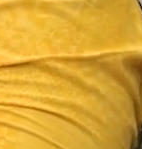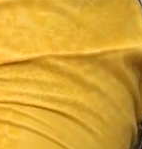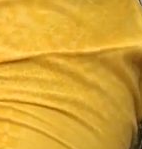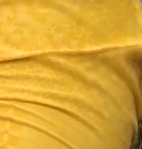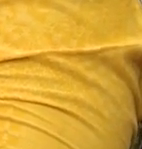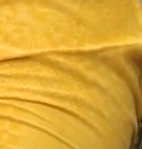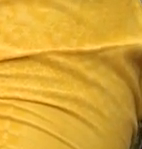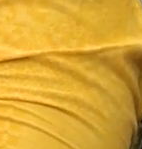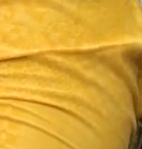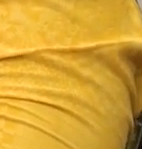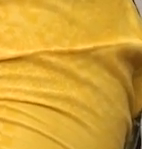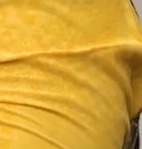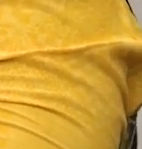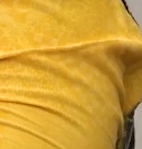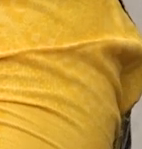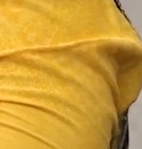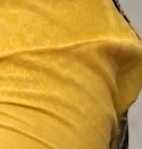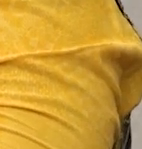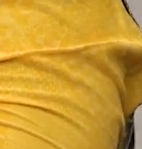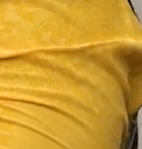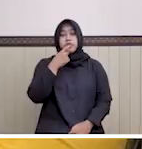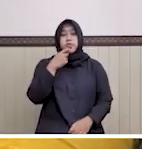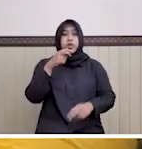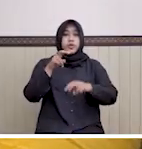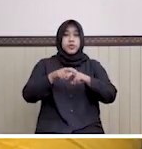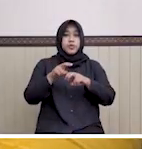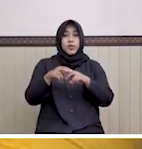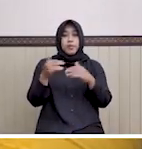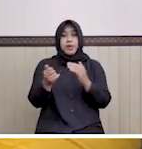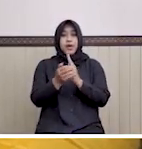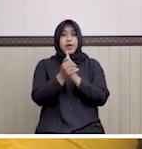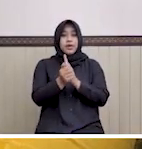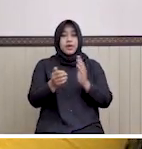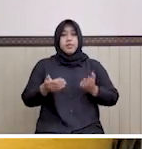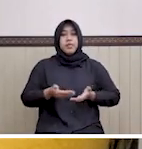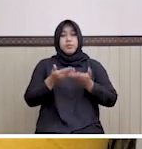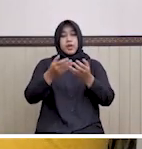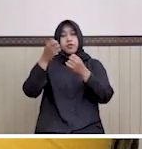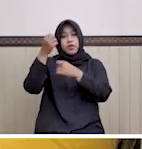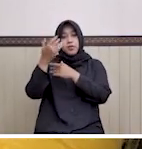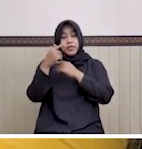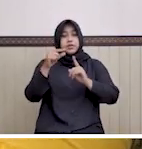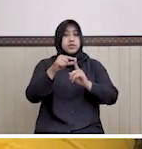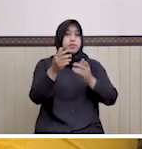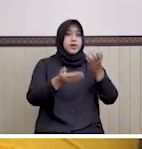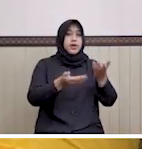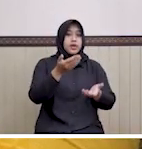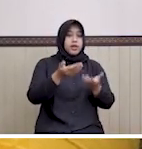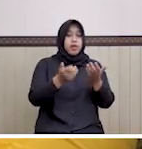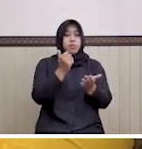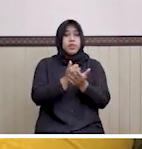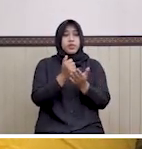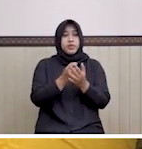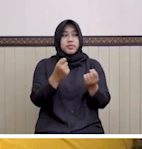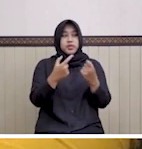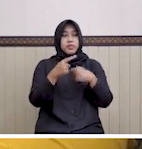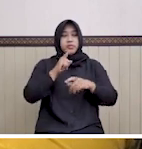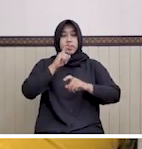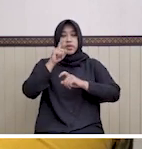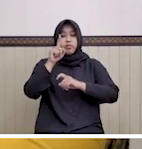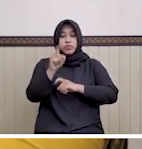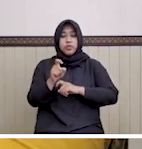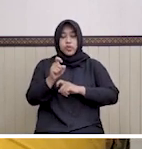ahli disini bukan hanya duduk sebagai ahli yang memberikan keterangan di pengadilan itu akan menjawab ada kebutuhan